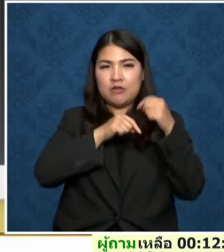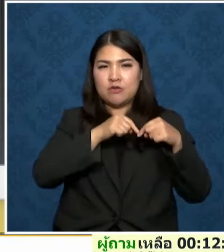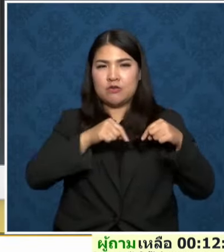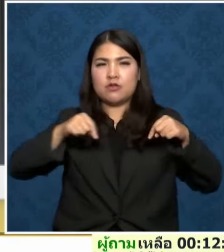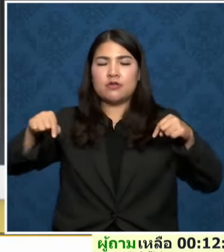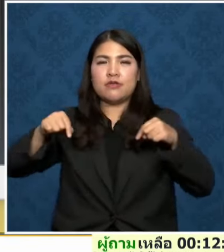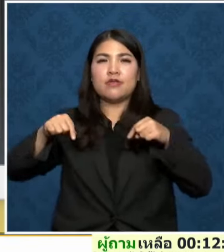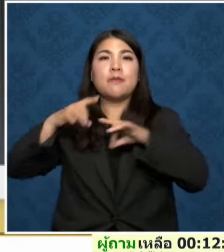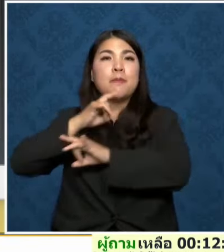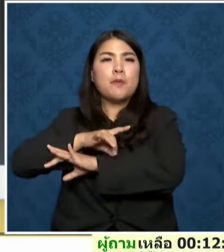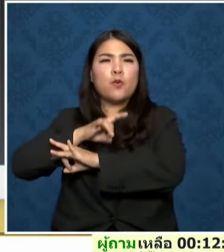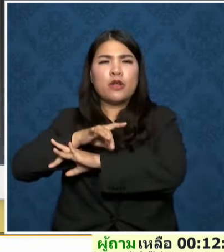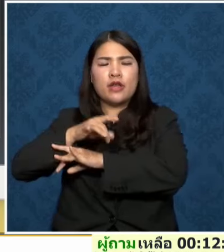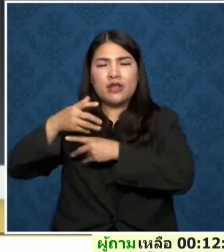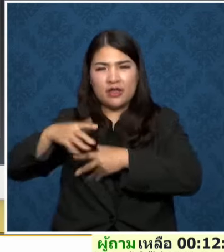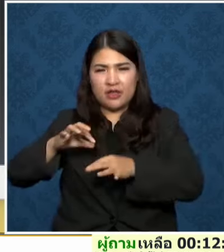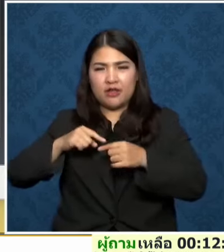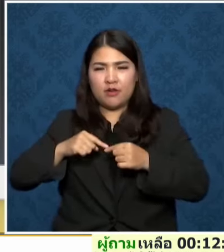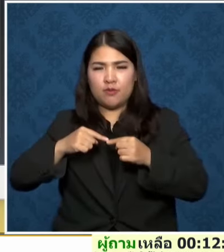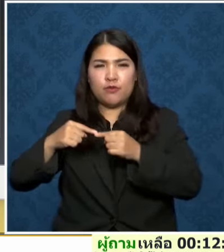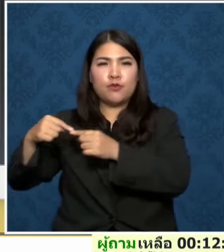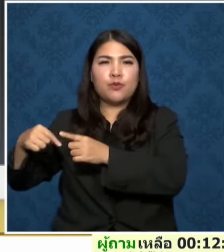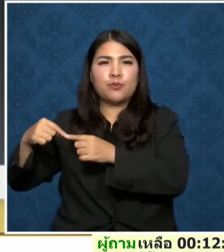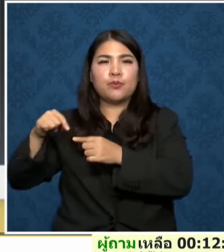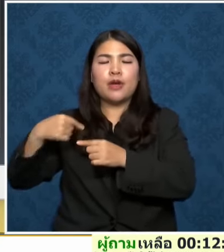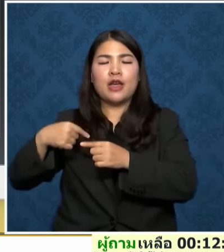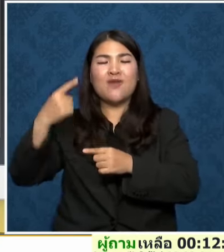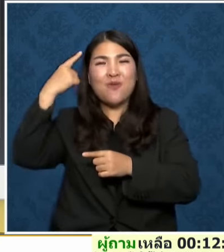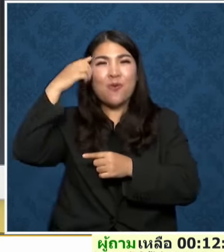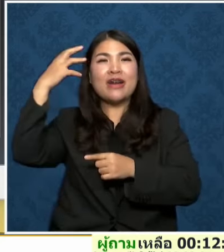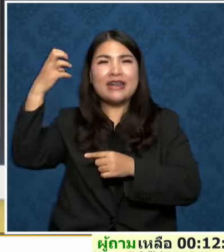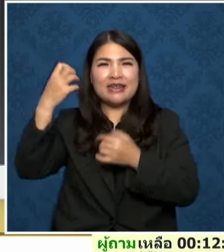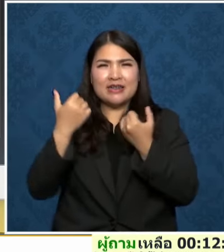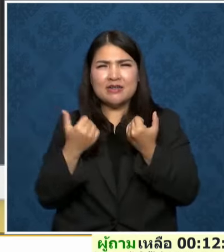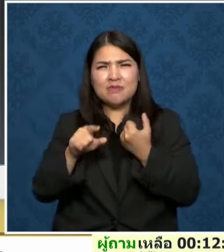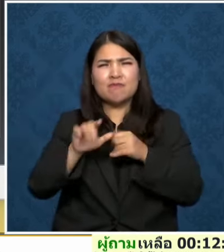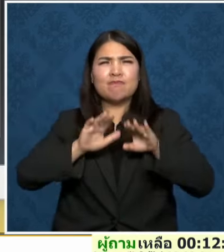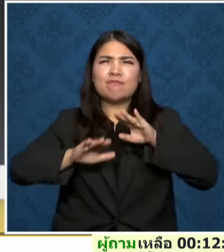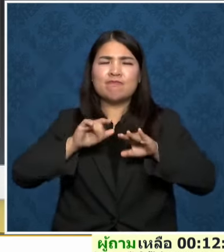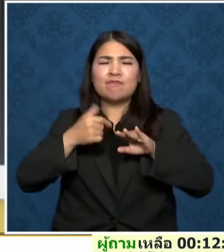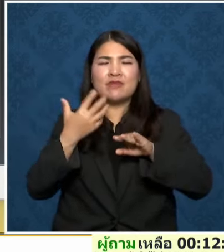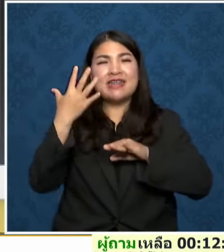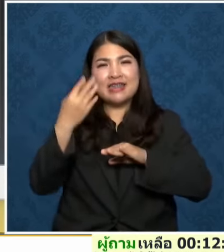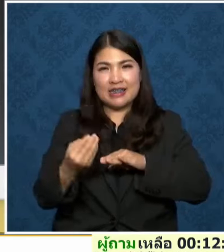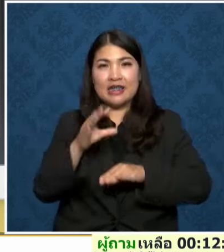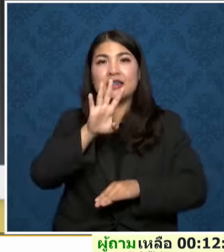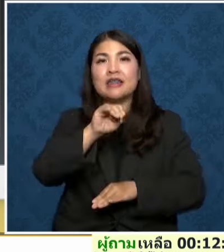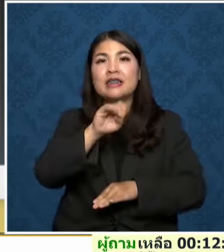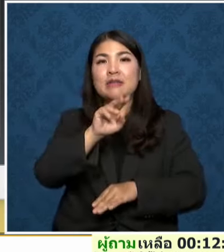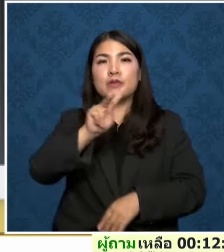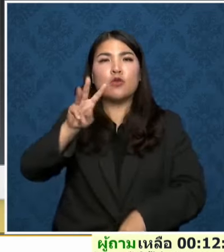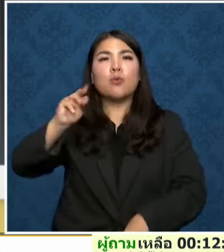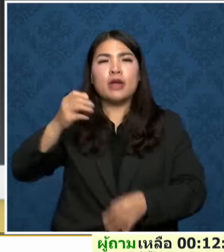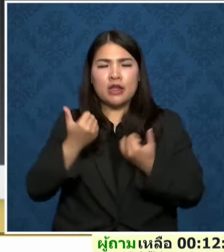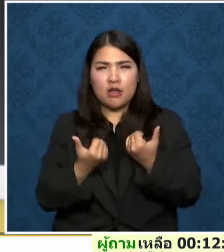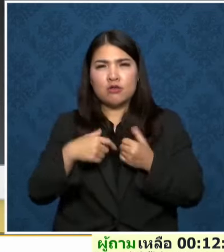ที่จะเชื่อมต่อไปยังที่อาศิหัวหิน จัหวดประจวบคีรีขันจะมีระยะทางที่เหลือ 40 กิโลเมตรเรา